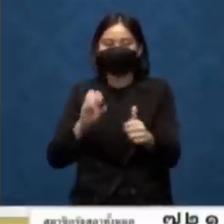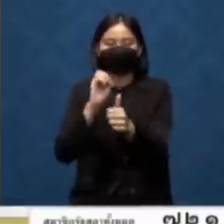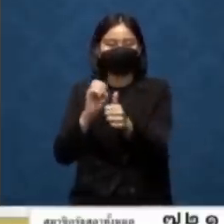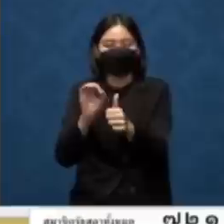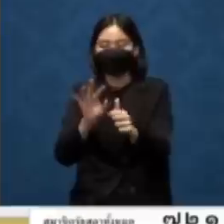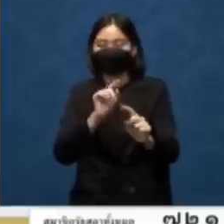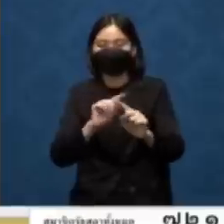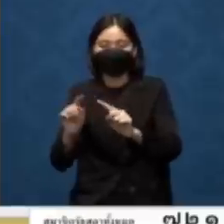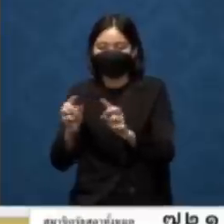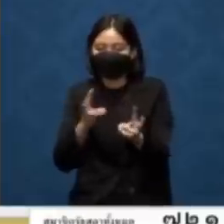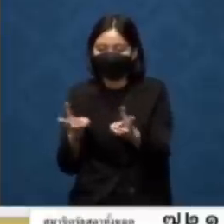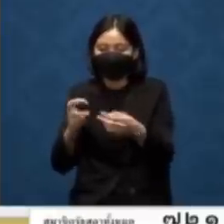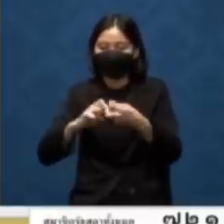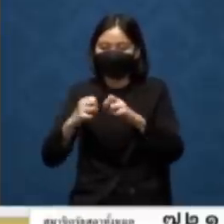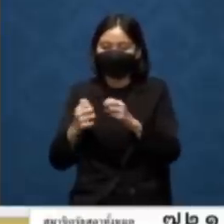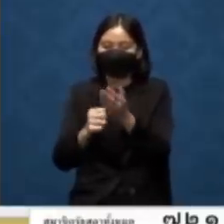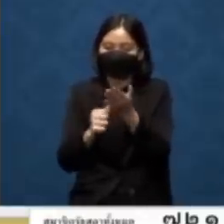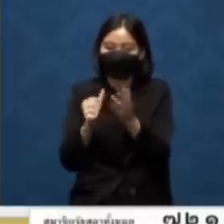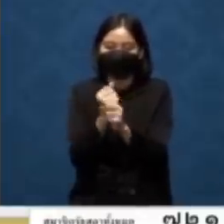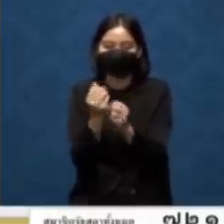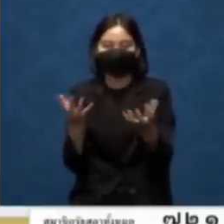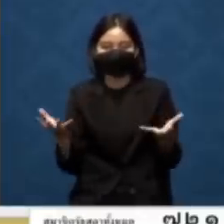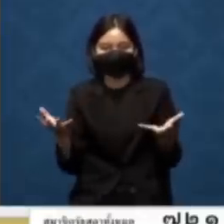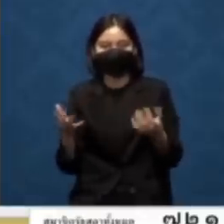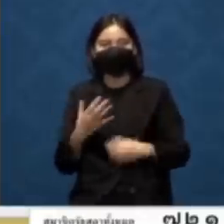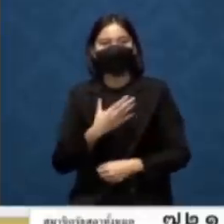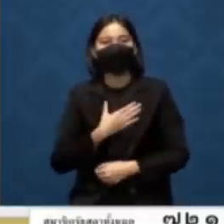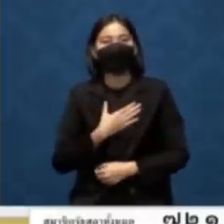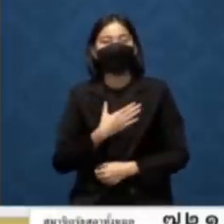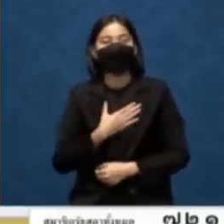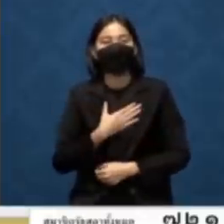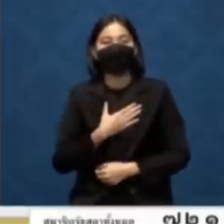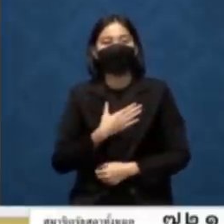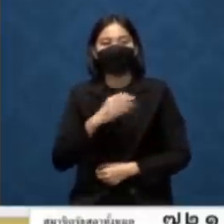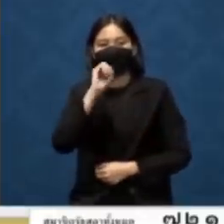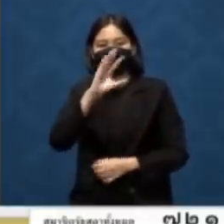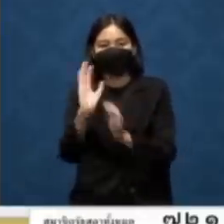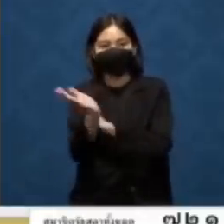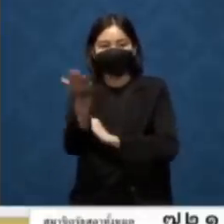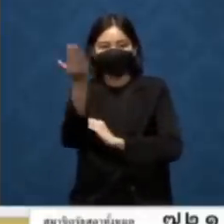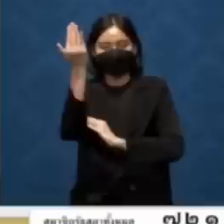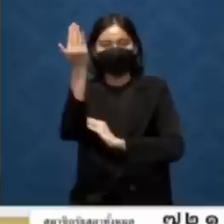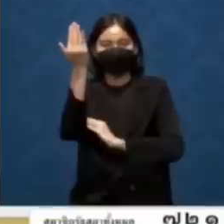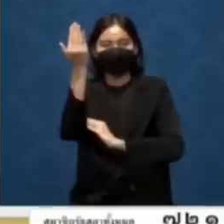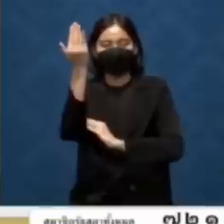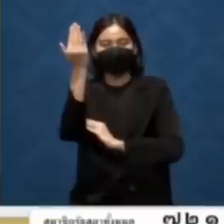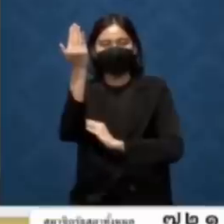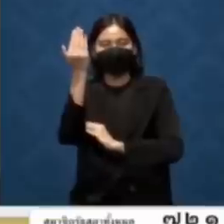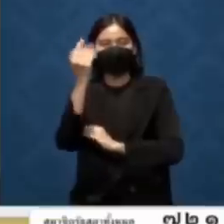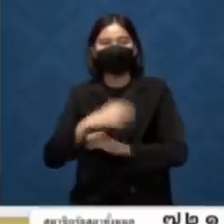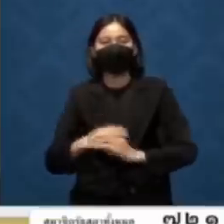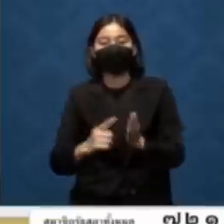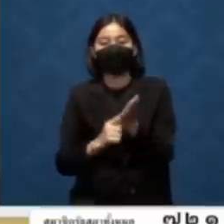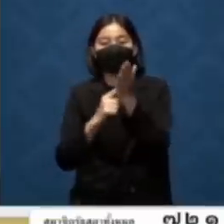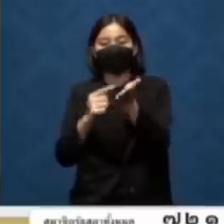เรานี้และว่จะแ้ปญหาการซ้ำซ้อนกอย่างไรอย่ทผมเรียนเมื่อช่งเช้าครับว่าการแก้เสนอแ้เรา